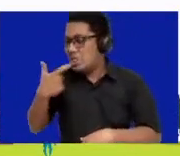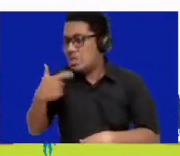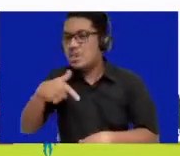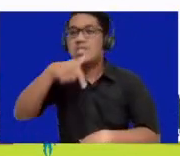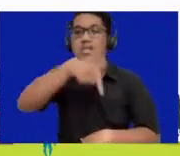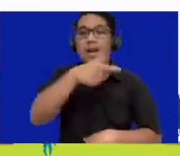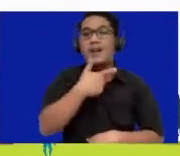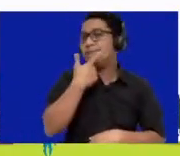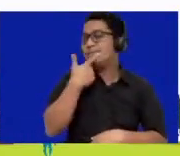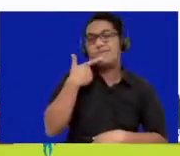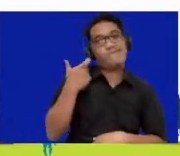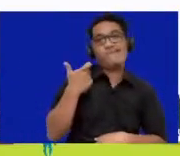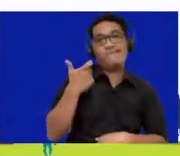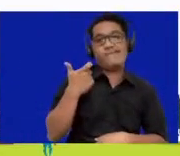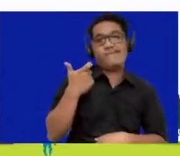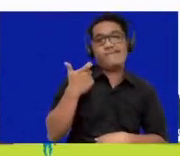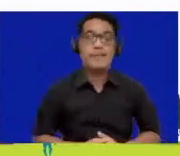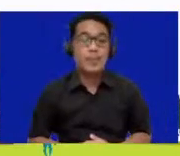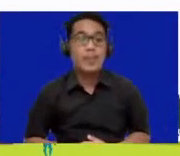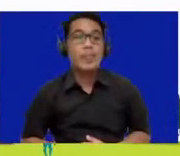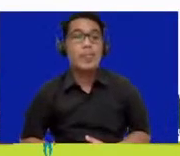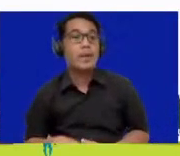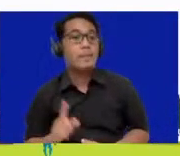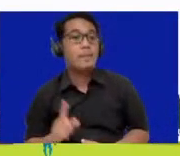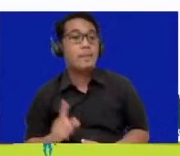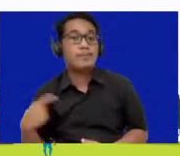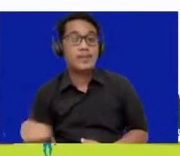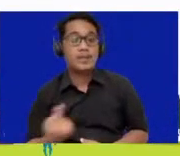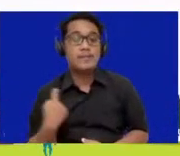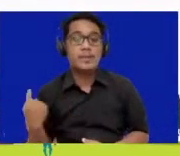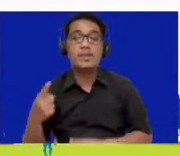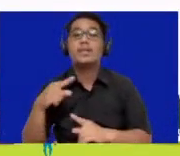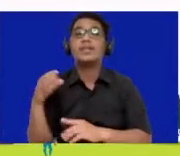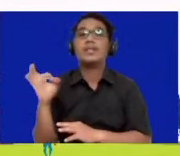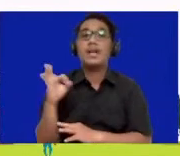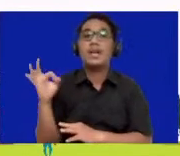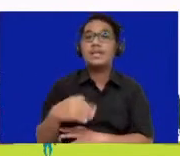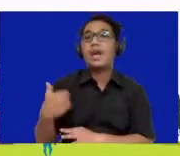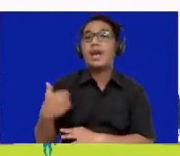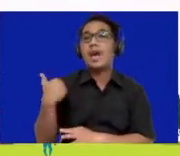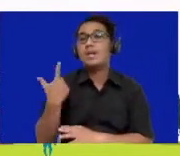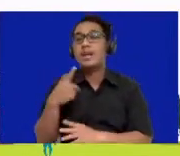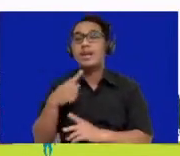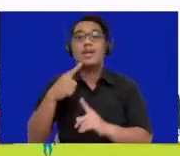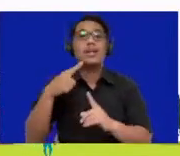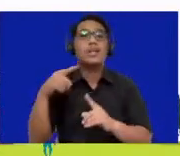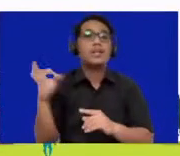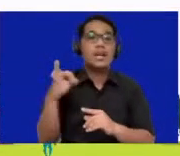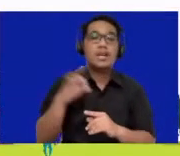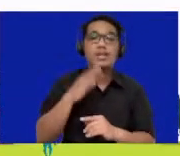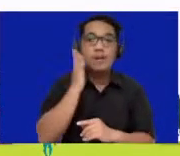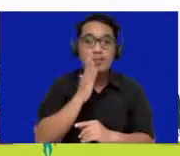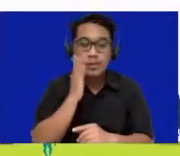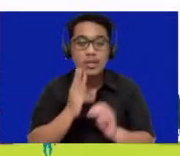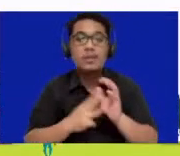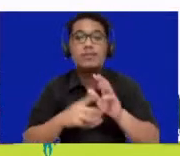sekitaran pantai. Di sini kami, Tagana juga memiliki jenjang Tagana, Tagana Muda Maja